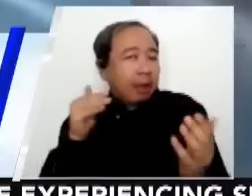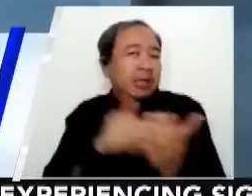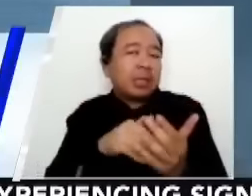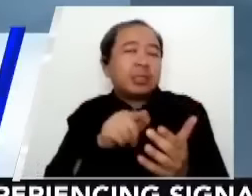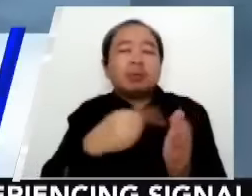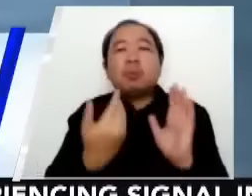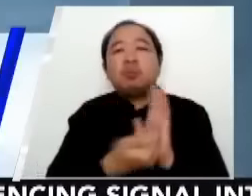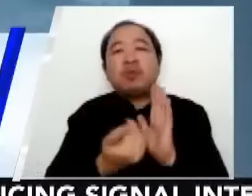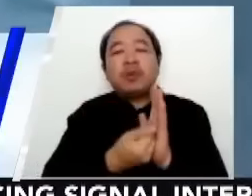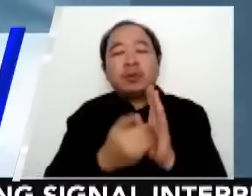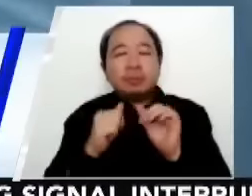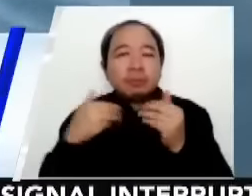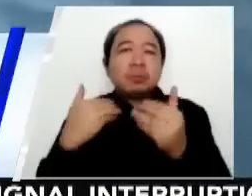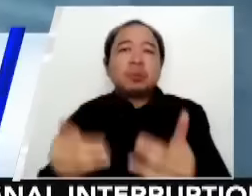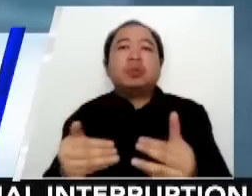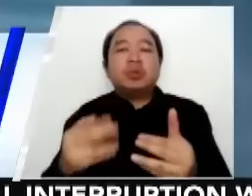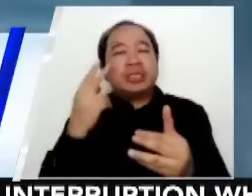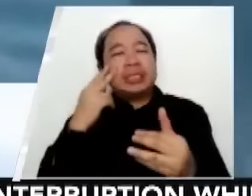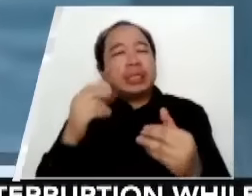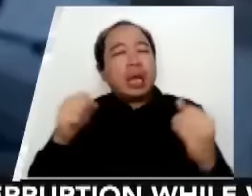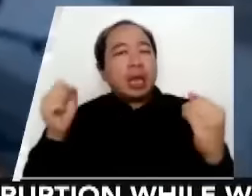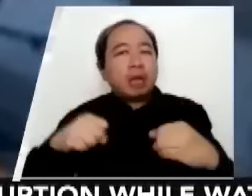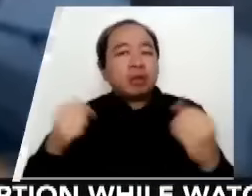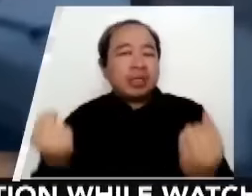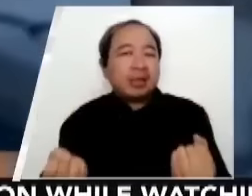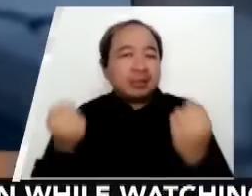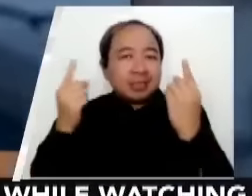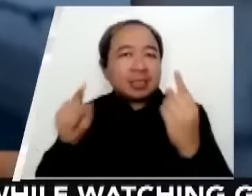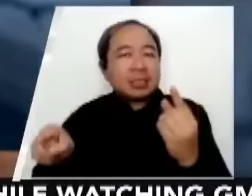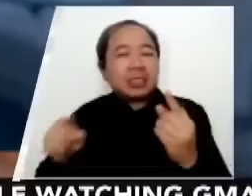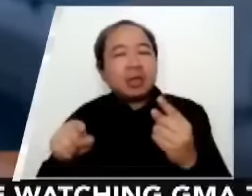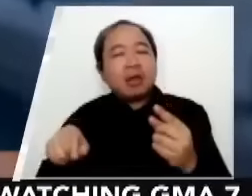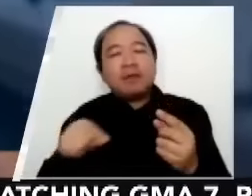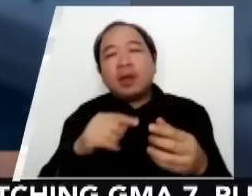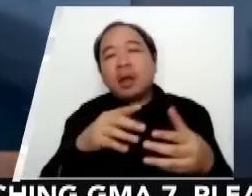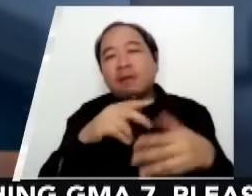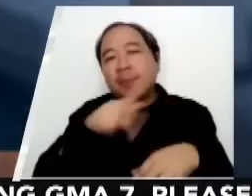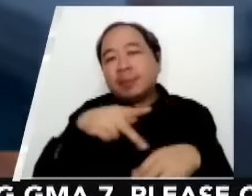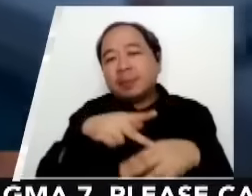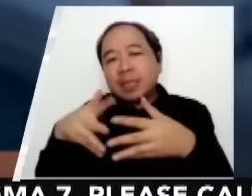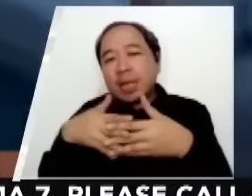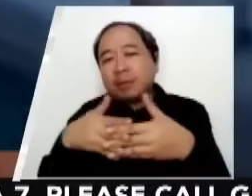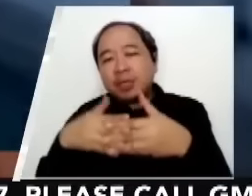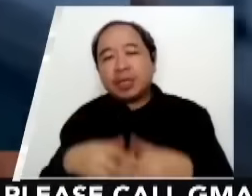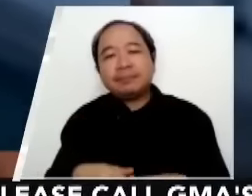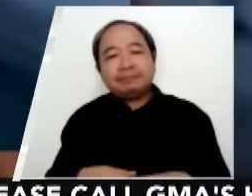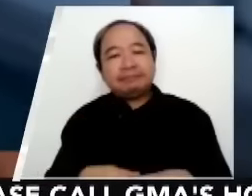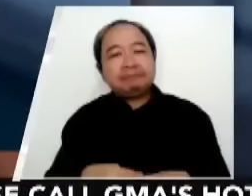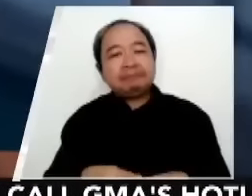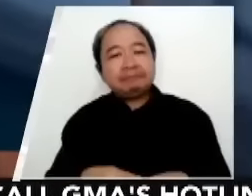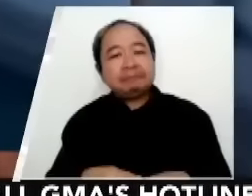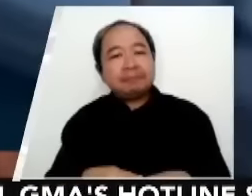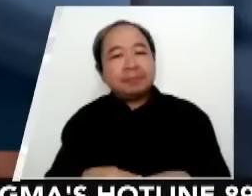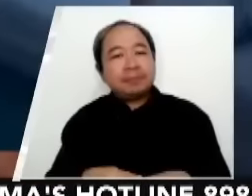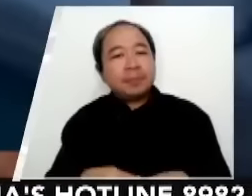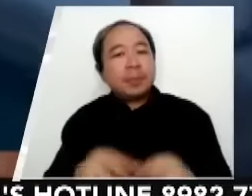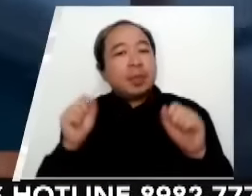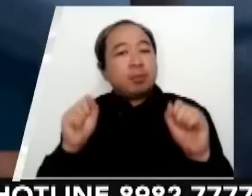ang Mutual Defense Treaty ng Pilipinas at Amerika. Pwede bang i-consider na armed attack yung deflate yung